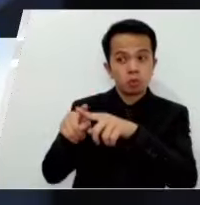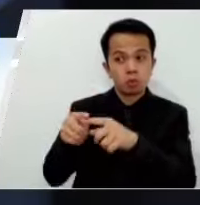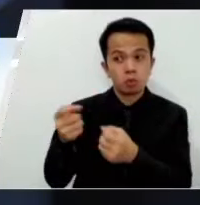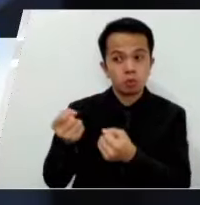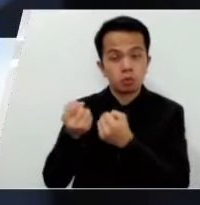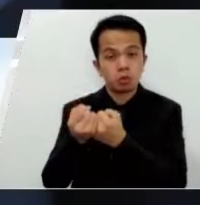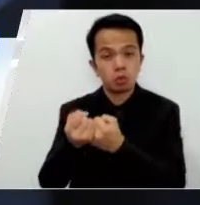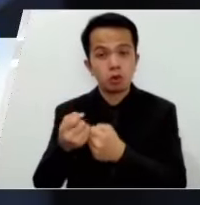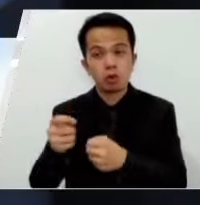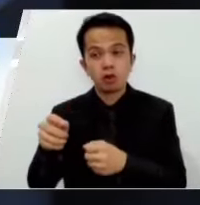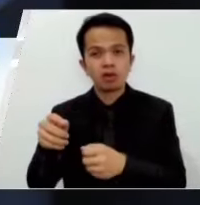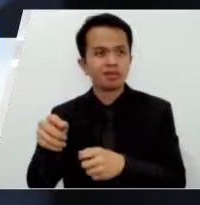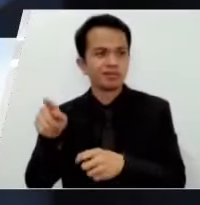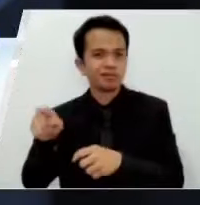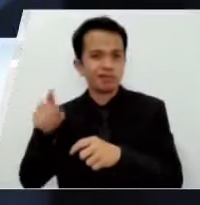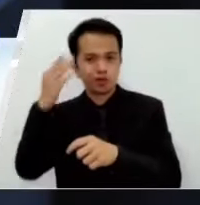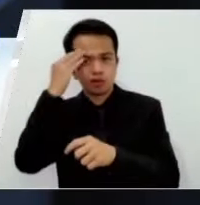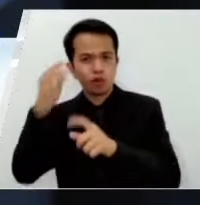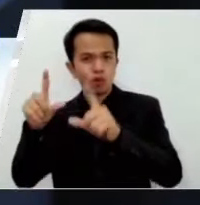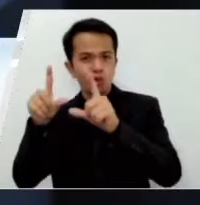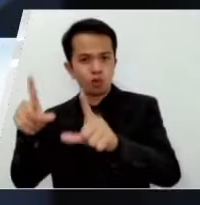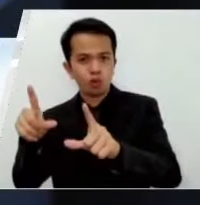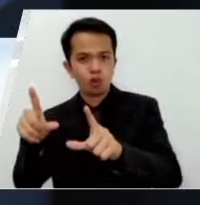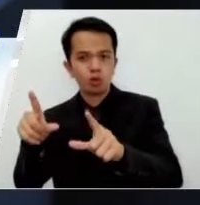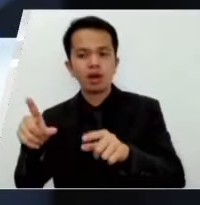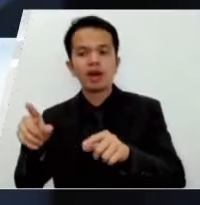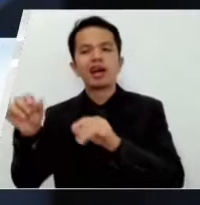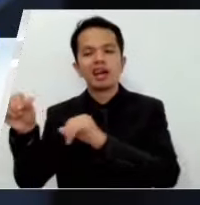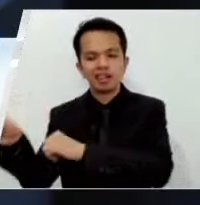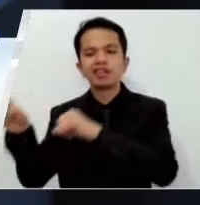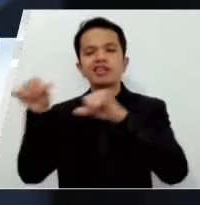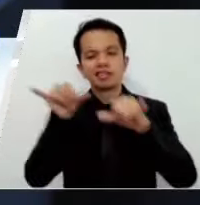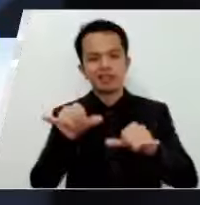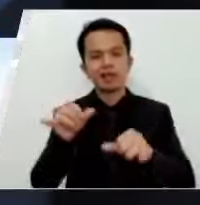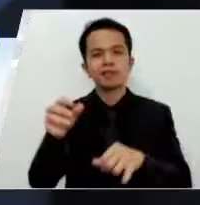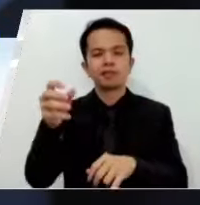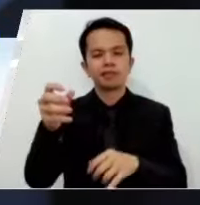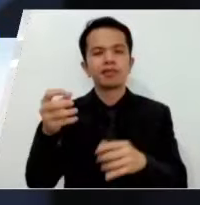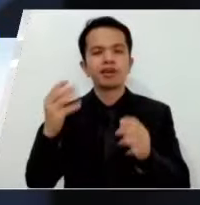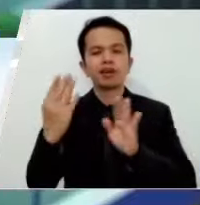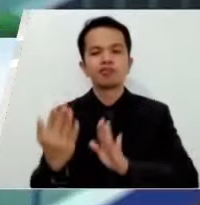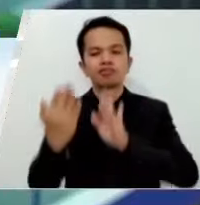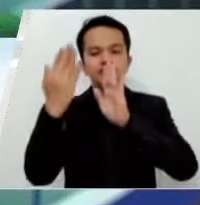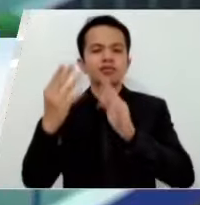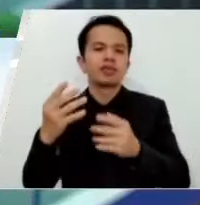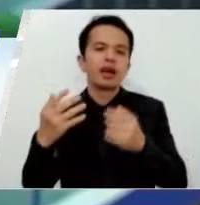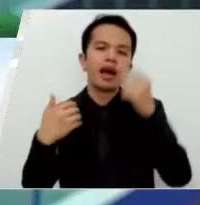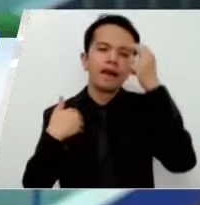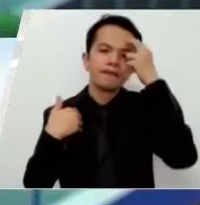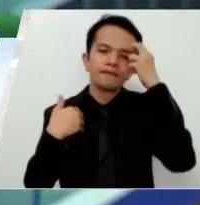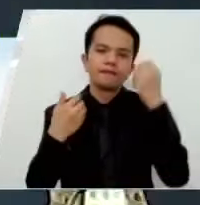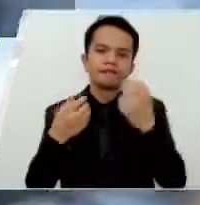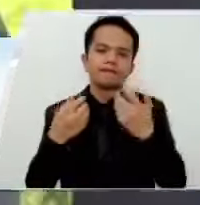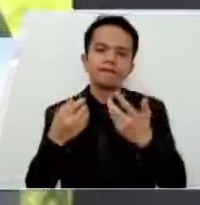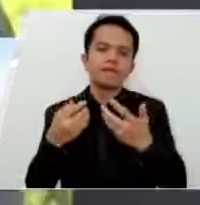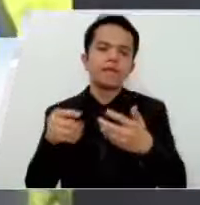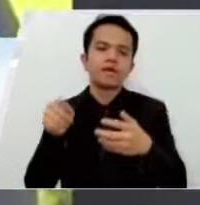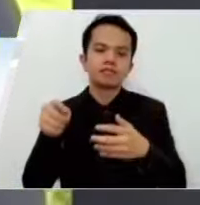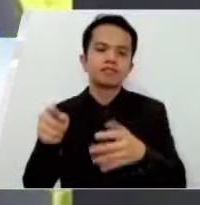wanted at pinaghahanap po ng batas, ay maaari po siyang maharap sa kaso obstruction of justice